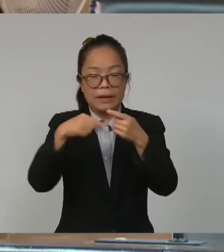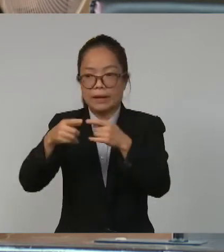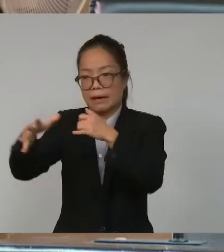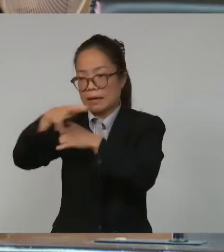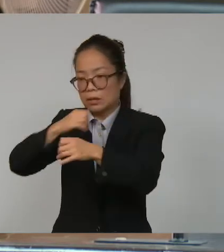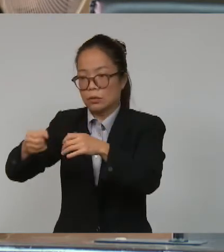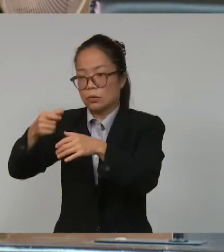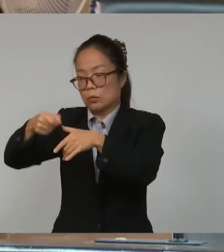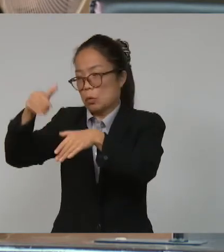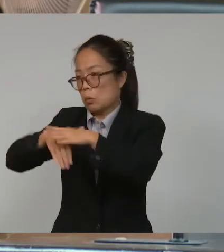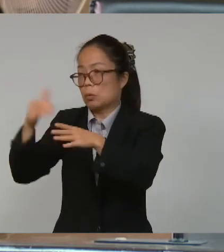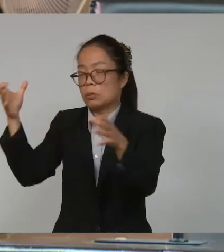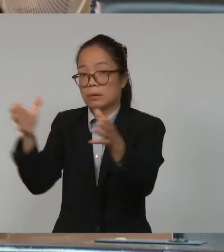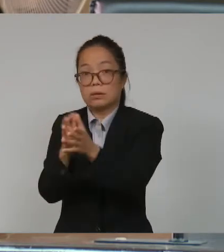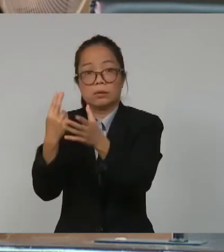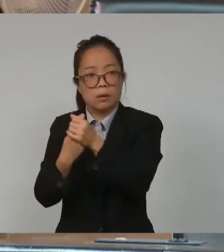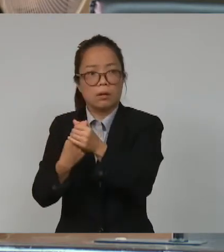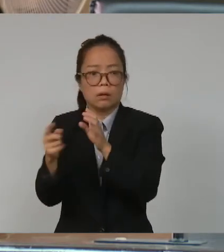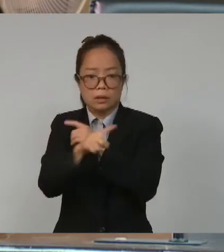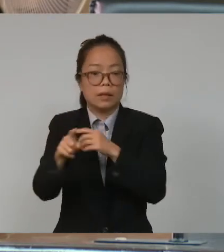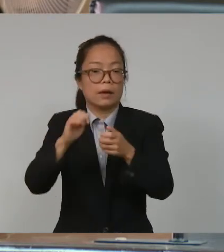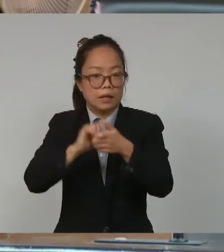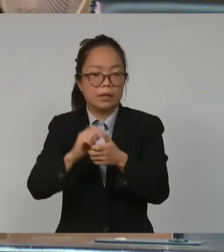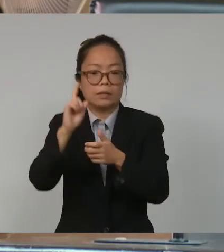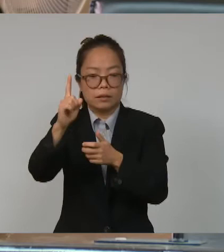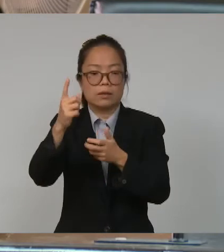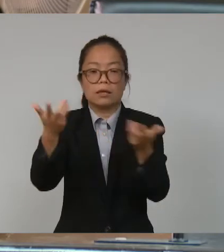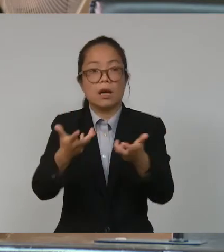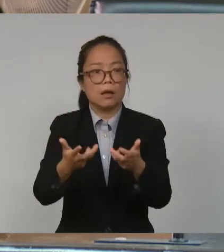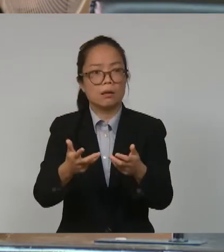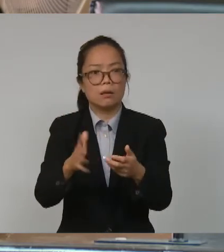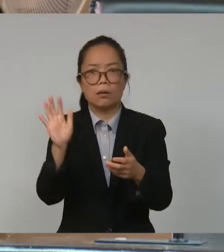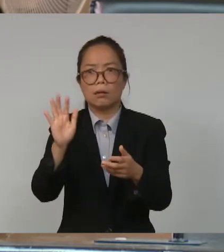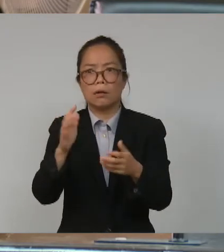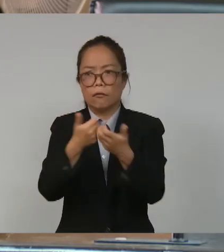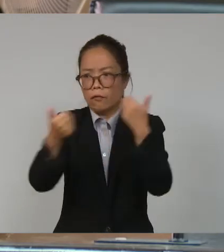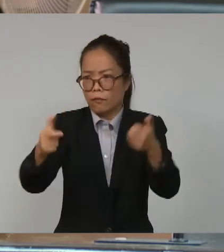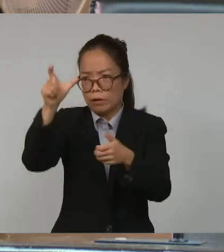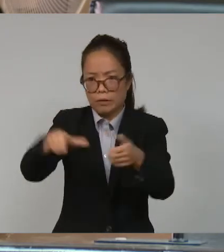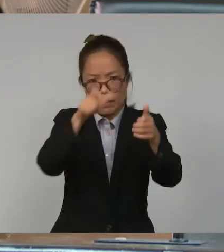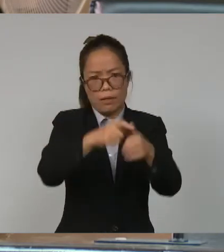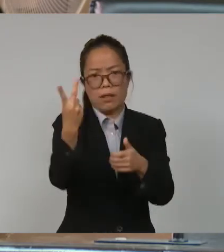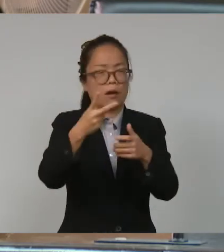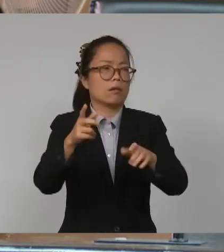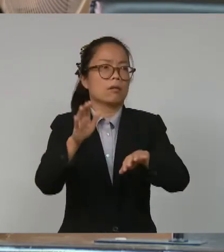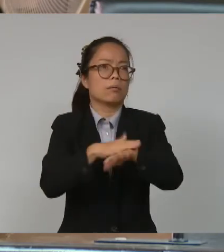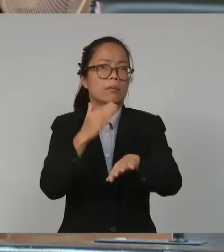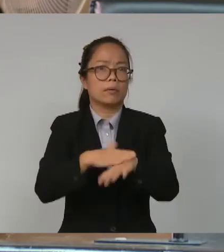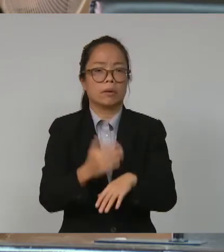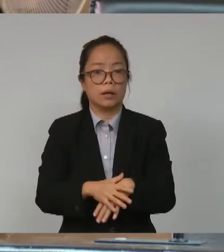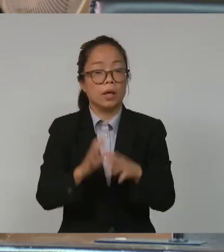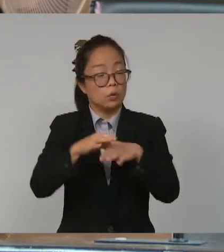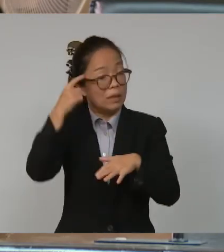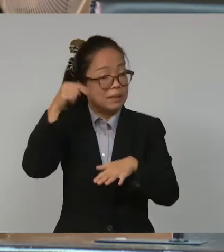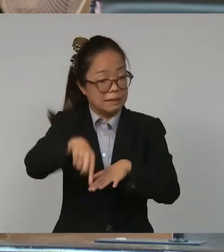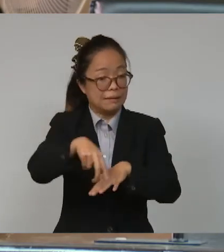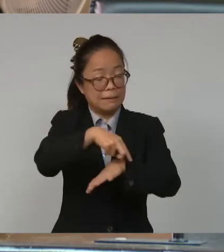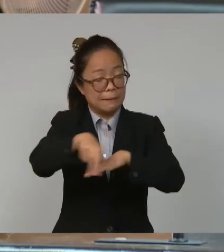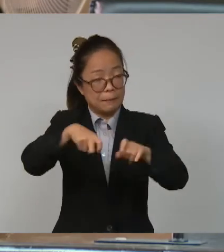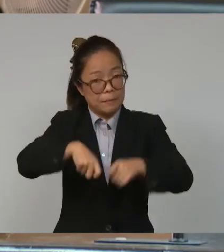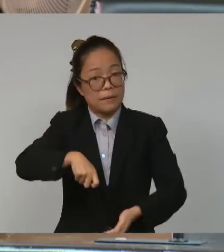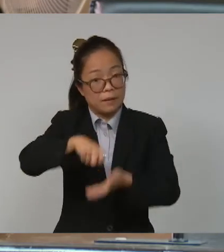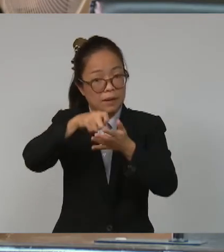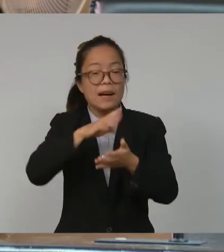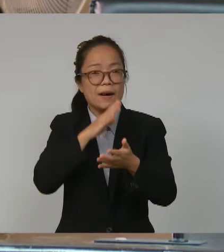大选一并举行呢，我想这绝对是一案的，怎么会是两案呢？所以有关呢就是本案到底是